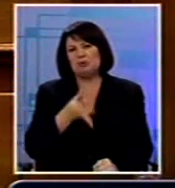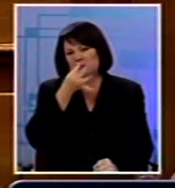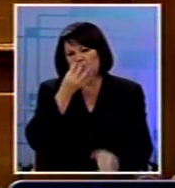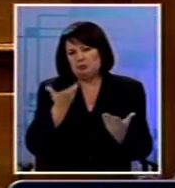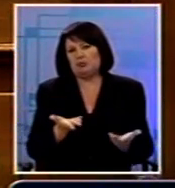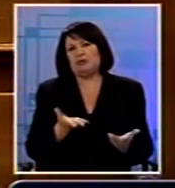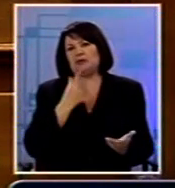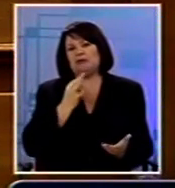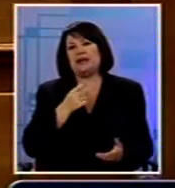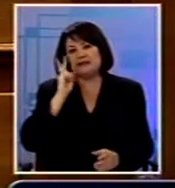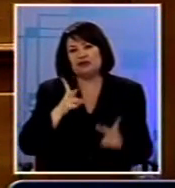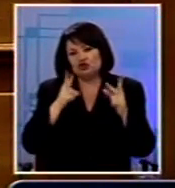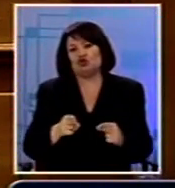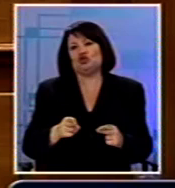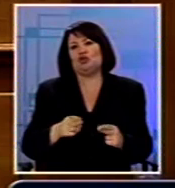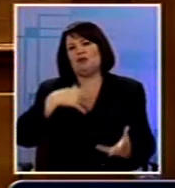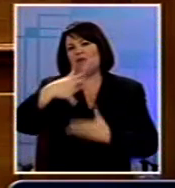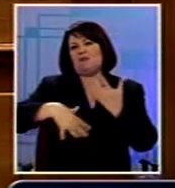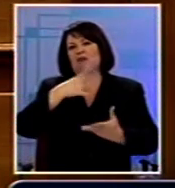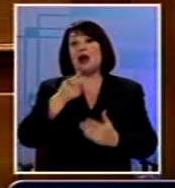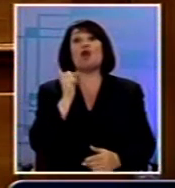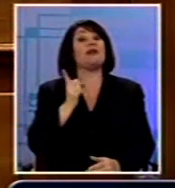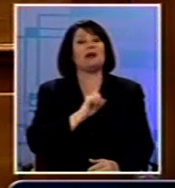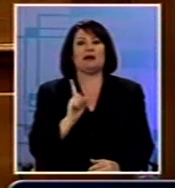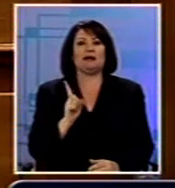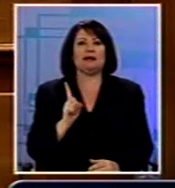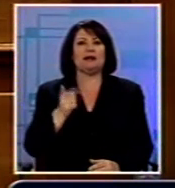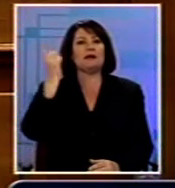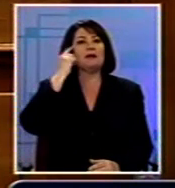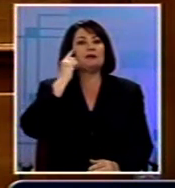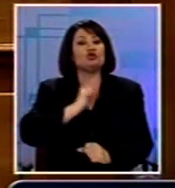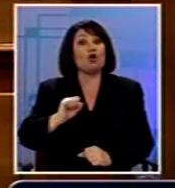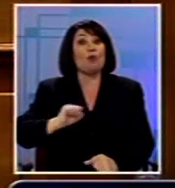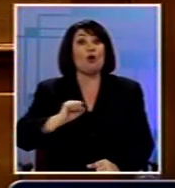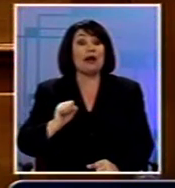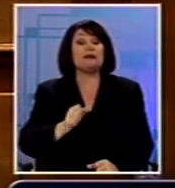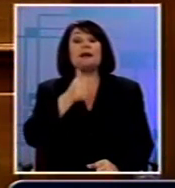παιδική ασθένεια, κόψτε την. Το μπάχαλο δεν είναι κριτική. Η ιδεολογική τρομοκρατία δεν